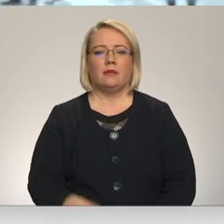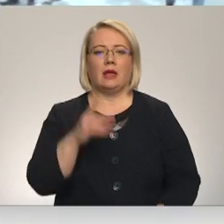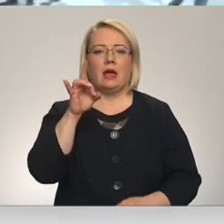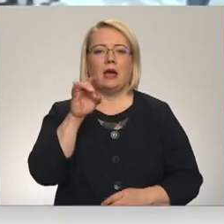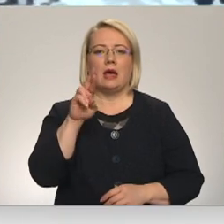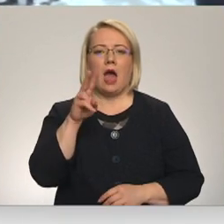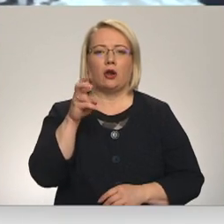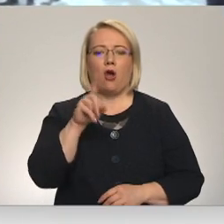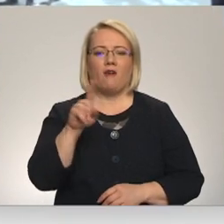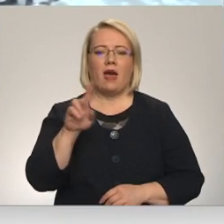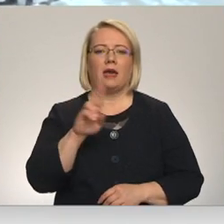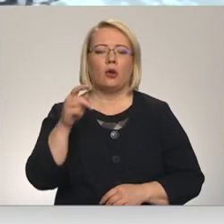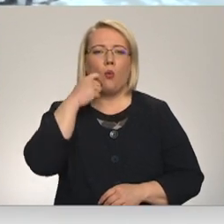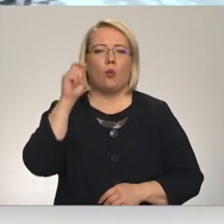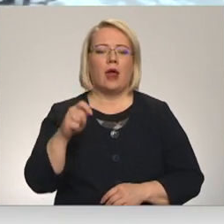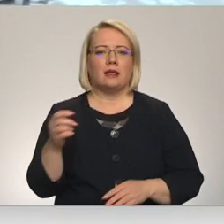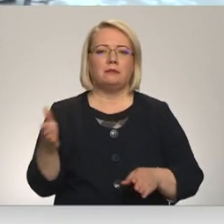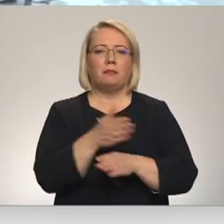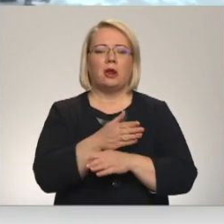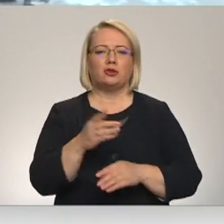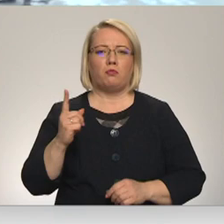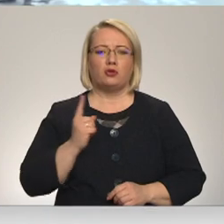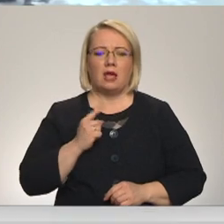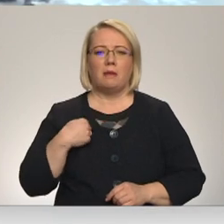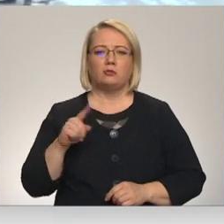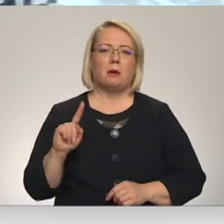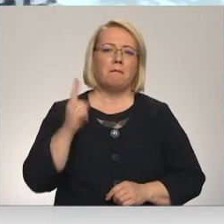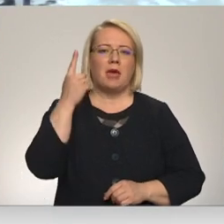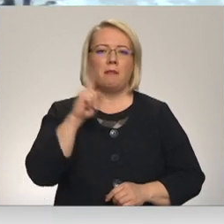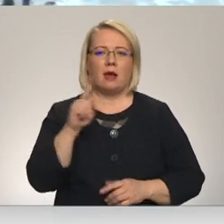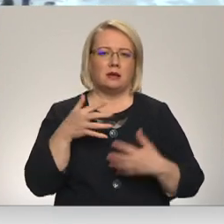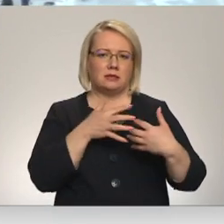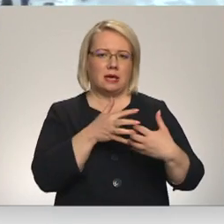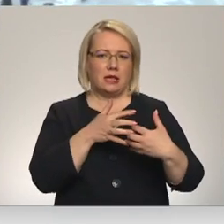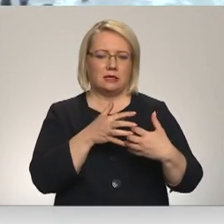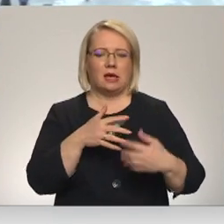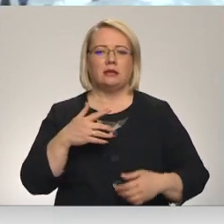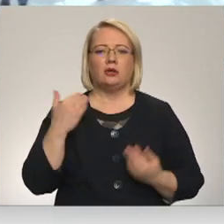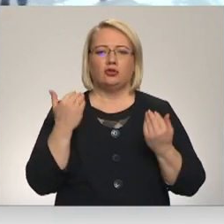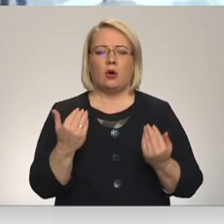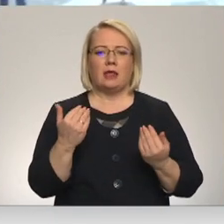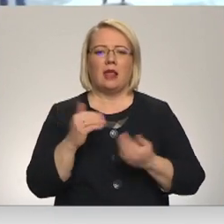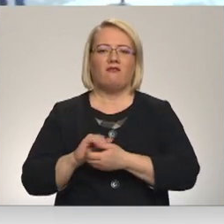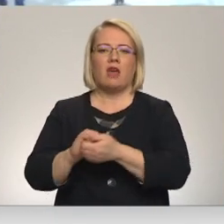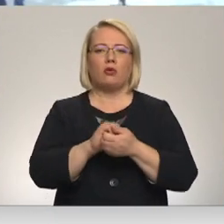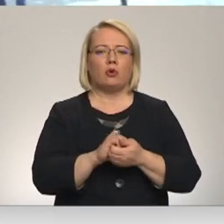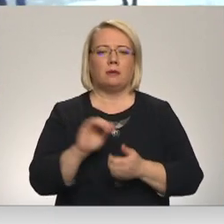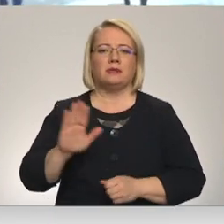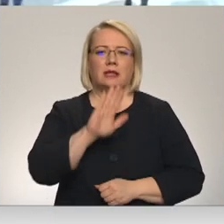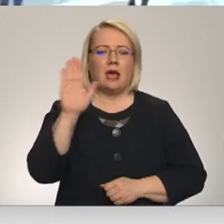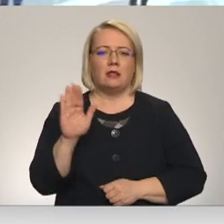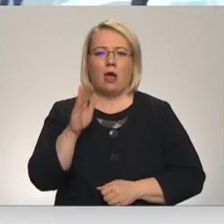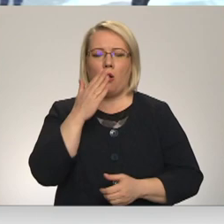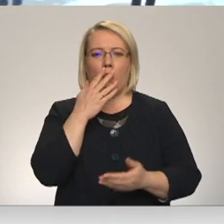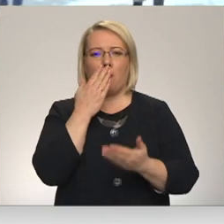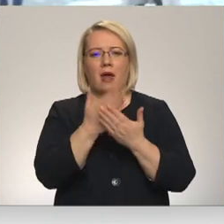Harkova ir Ukrainas priekšpostens. Mēs būsim pirmā vieta, kas stāsies pretī ienaidniekam. Šodien ir vienotības diena un parādīsim, ka Harkova ir